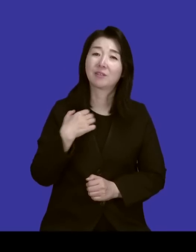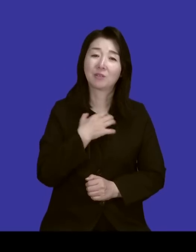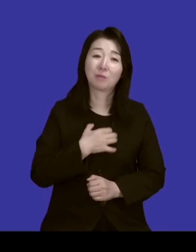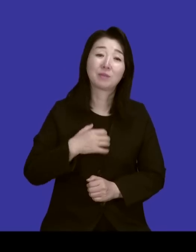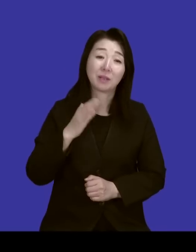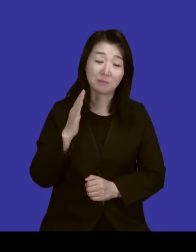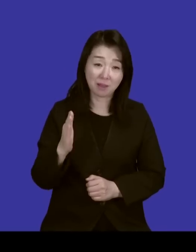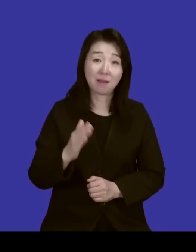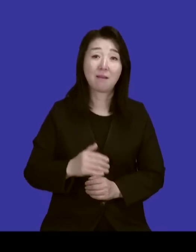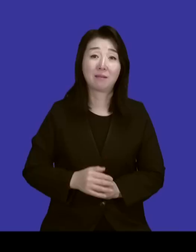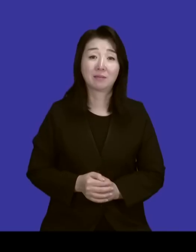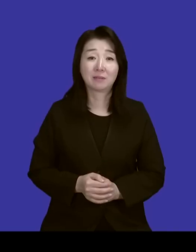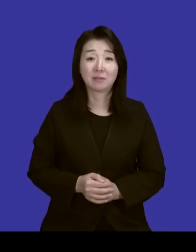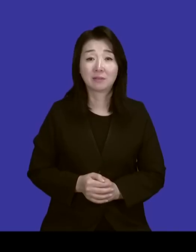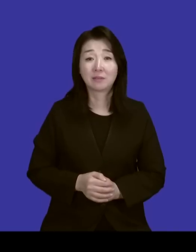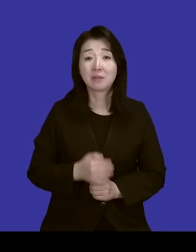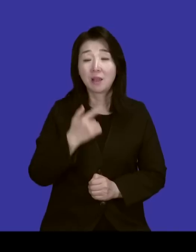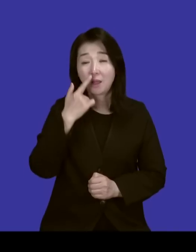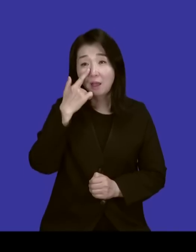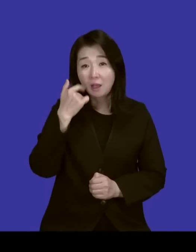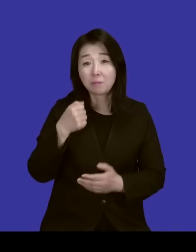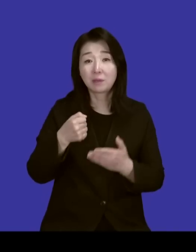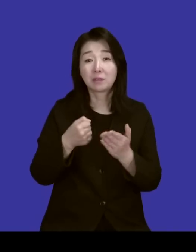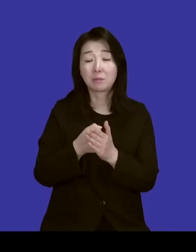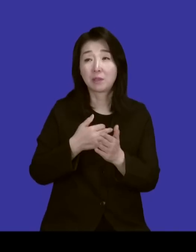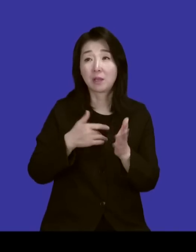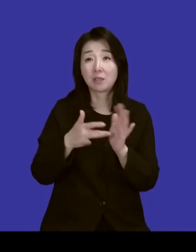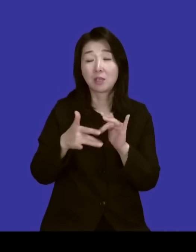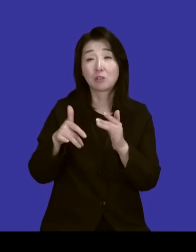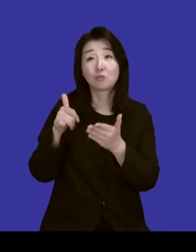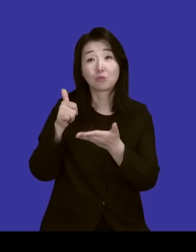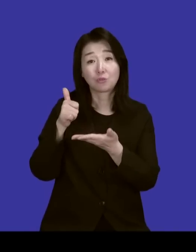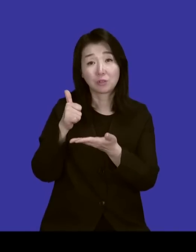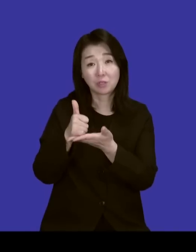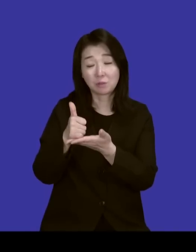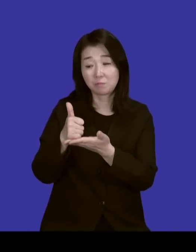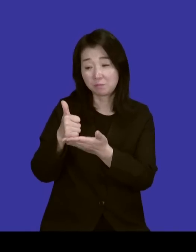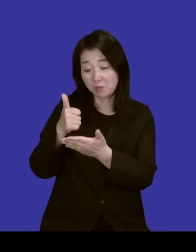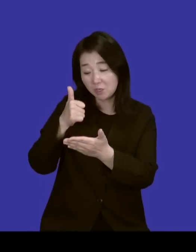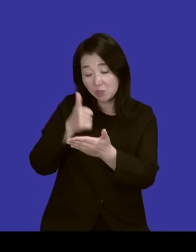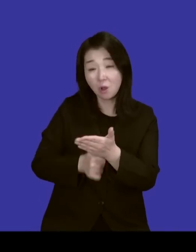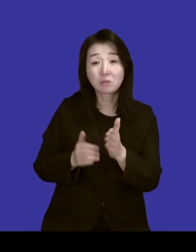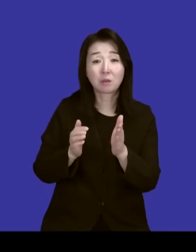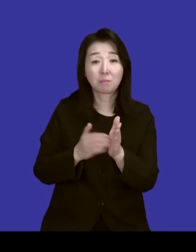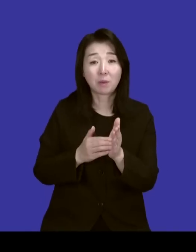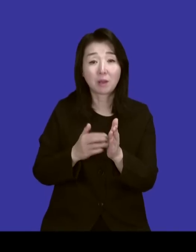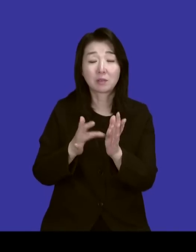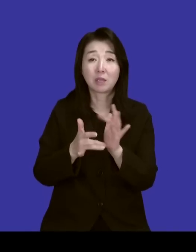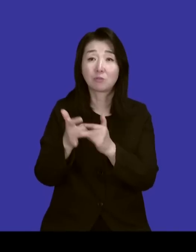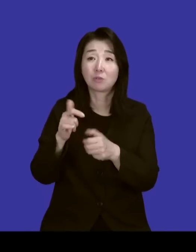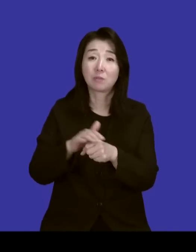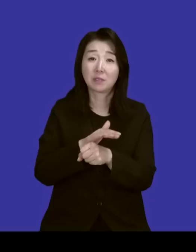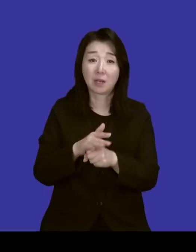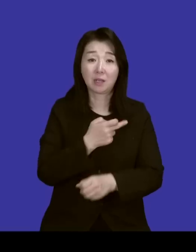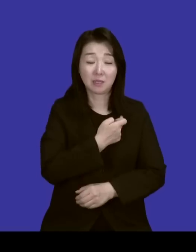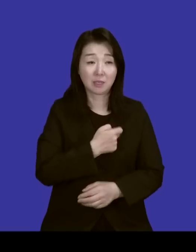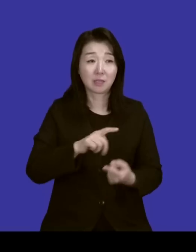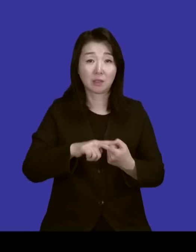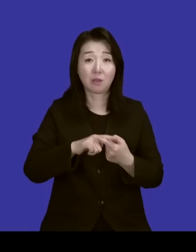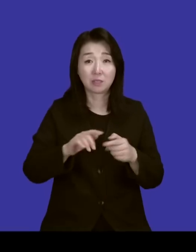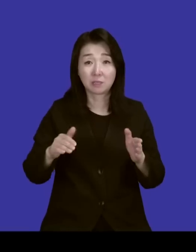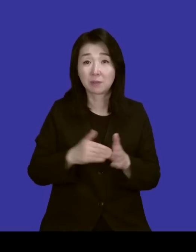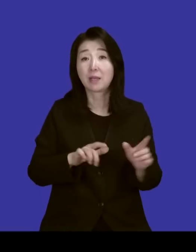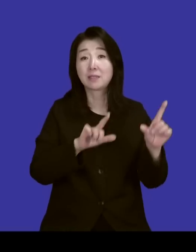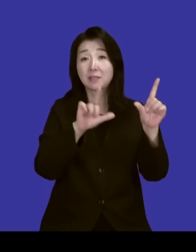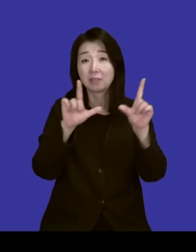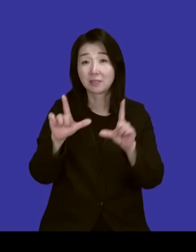마라. 아빠 때문에 내가 예수님 영접했고 또 예수님을 사랑하는 제자로 지금까지